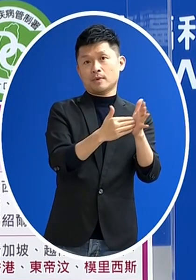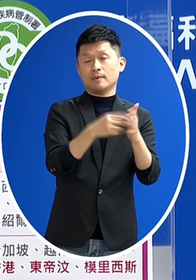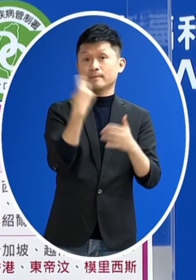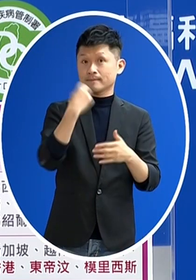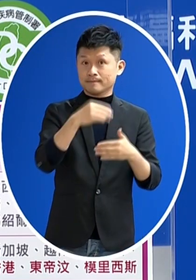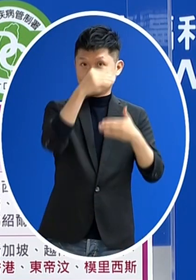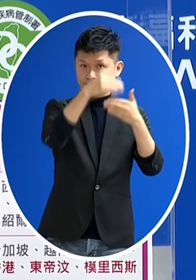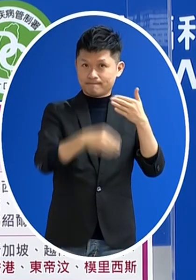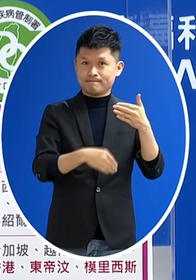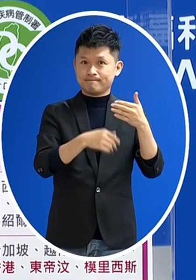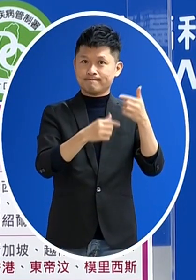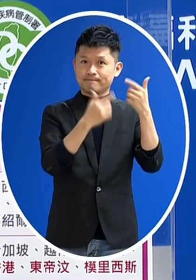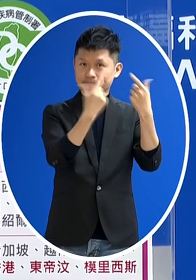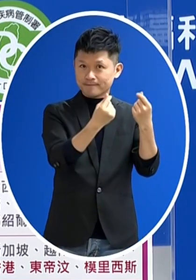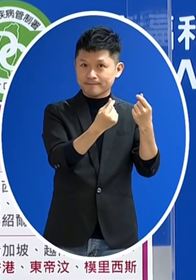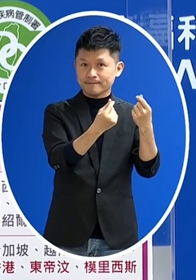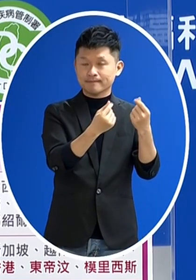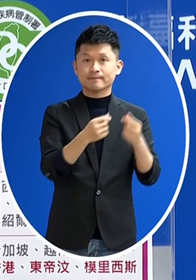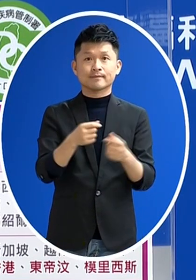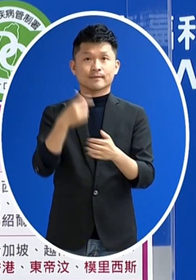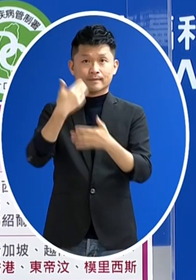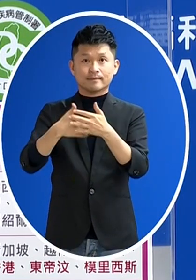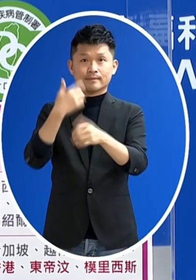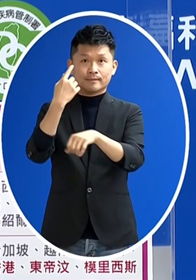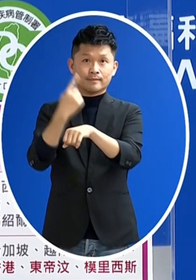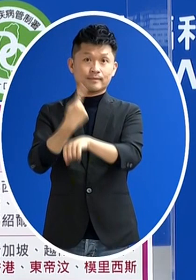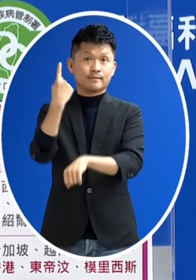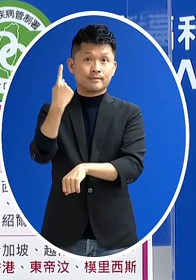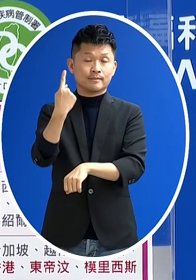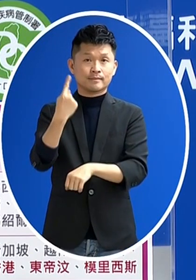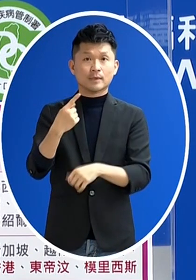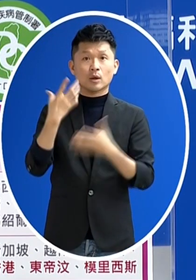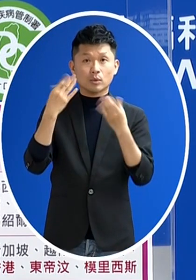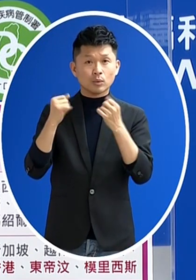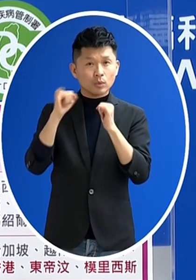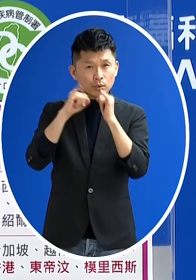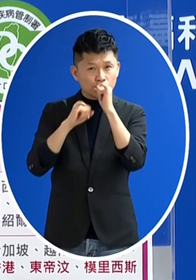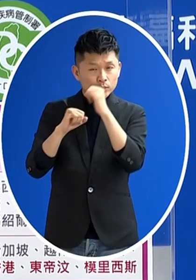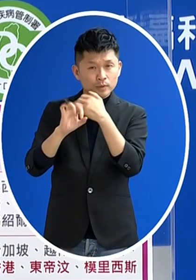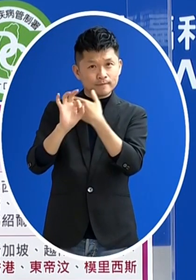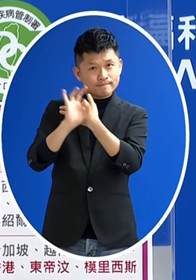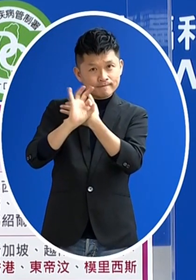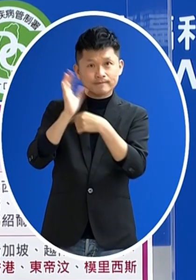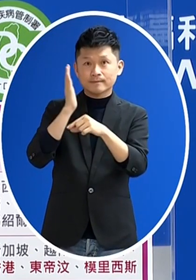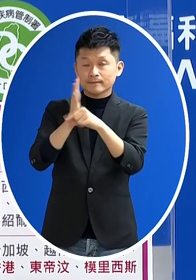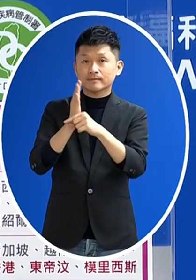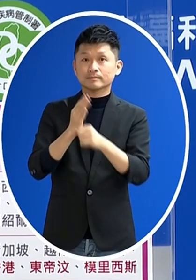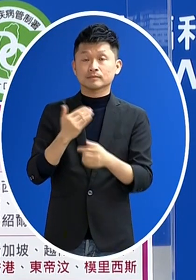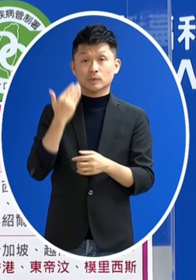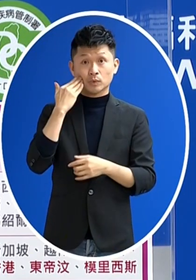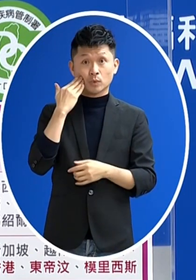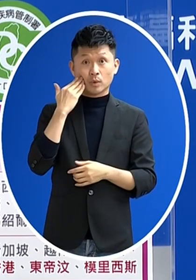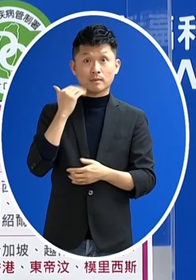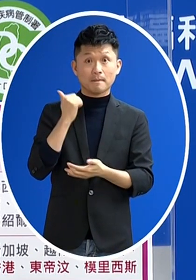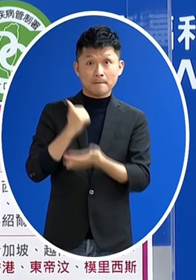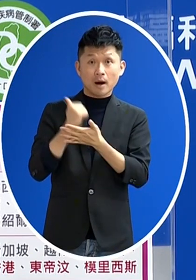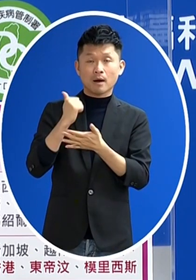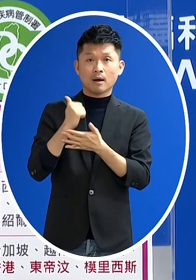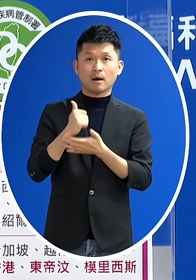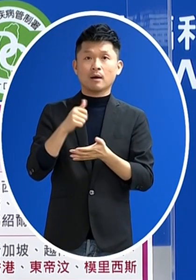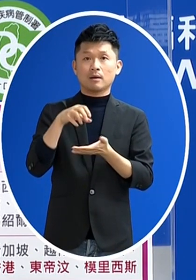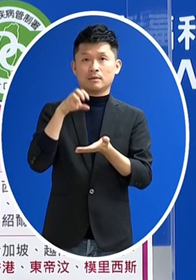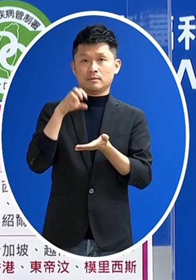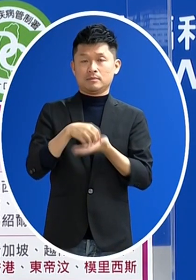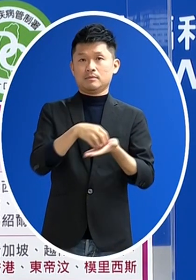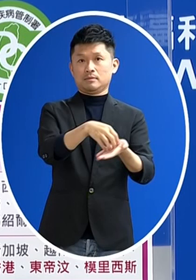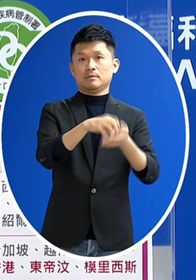规定。那还有一个就是现在无菌的试验在进行中，那试验合格后会核发封签证